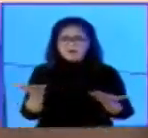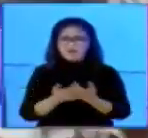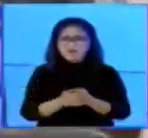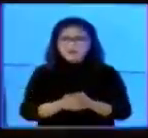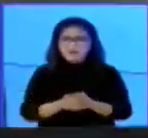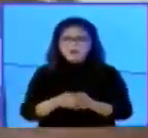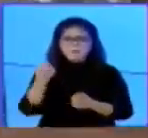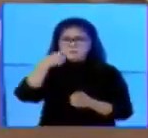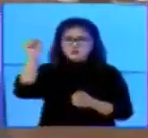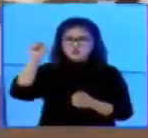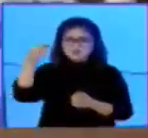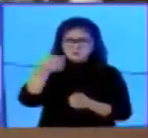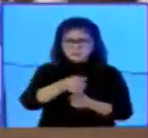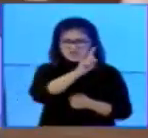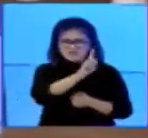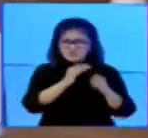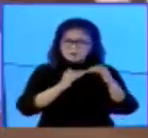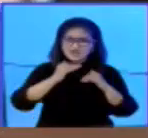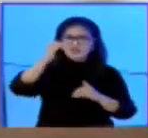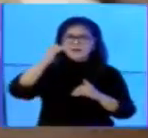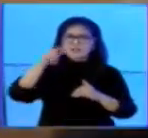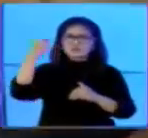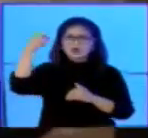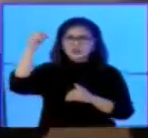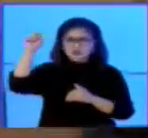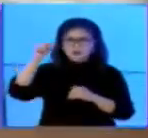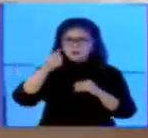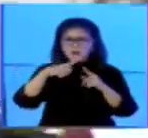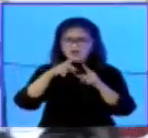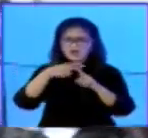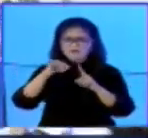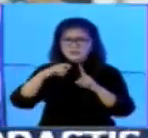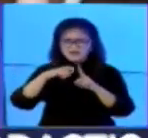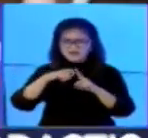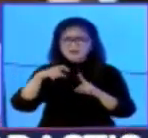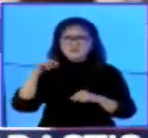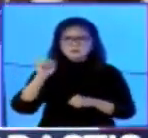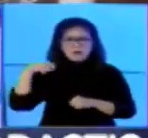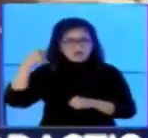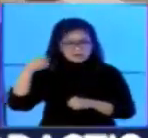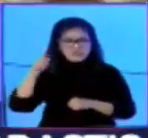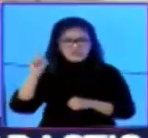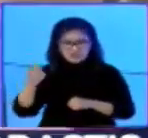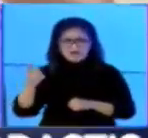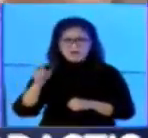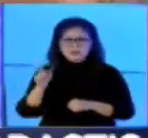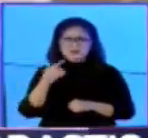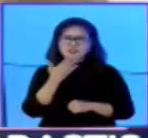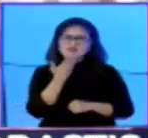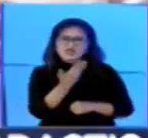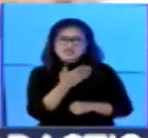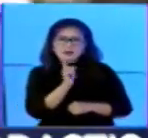Protes tagihan listrik melonjak drastis juga dialami artis Raffi Ahmad dan istrinya Nagita Slavina. Keduanya mempertanyakan penyebab